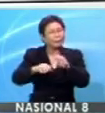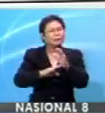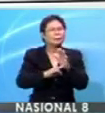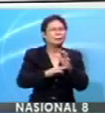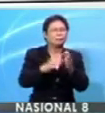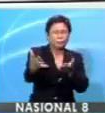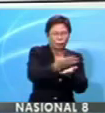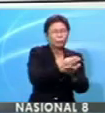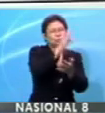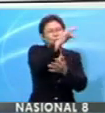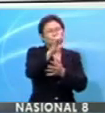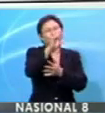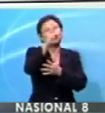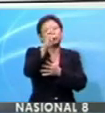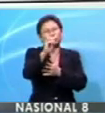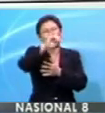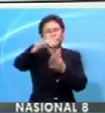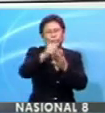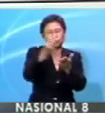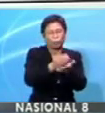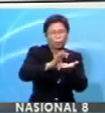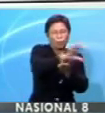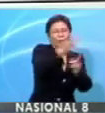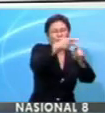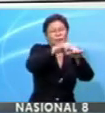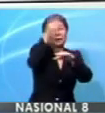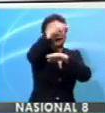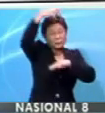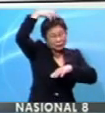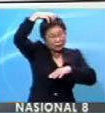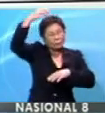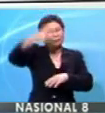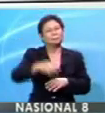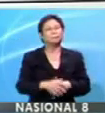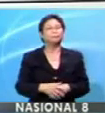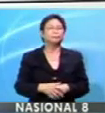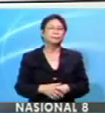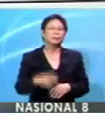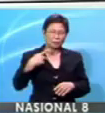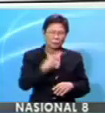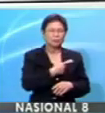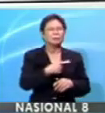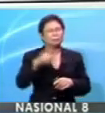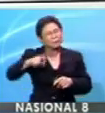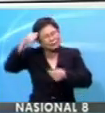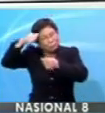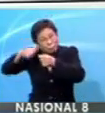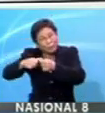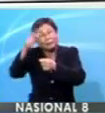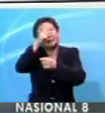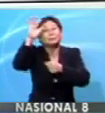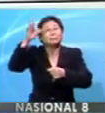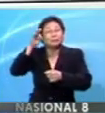dan sebagainya 760 juta diberikan dalam bentuk tunai kepada kerajaan negeri ini kerana peruntukan perlembagaan kita juga kena ingat bahawa kerajaan